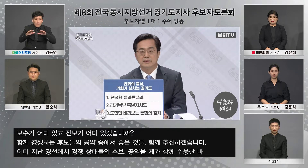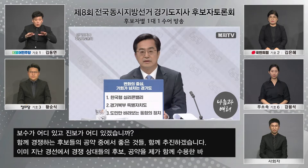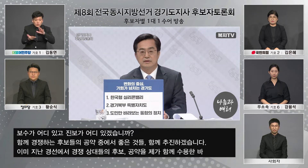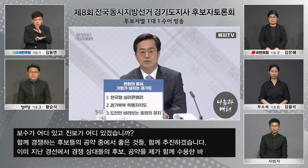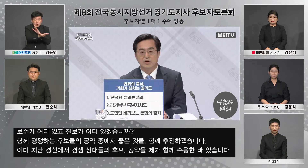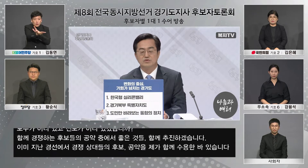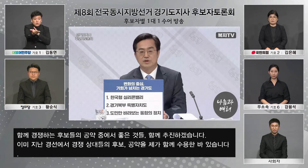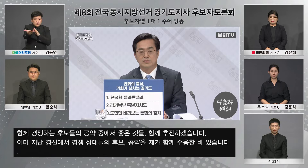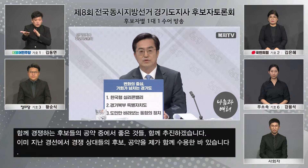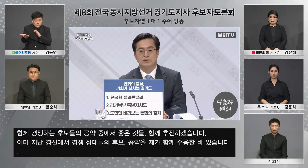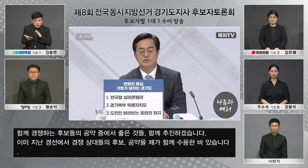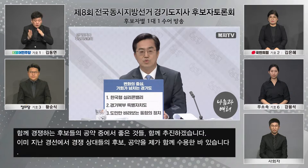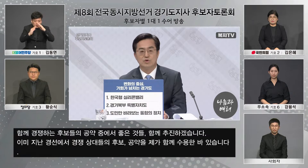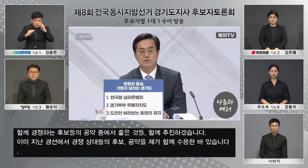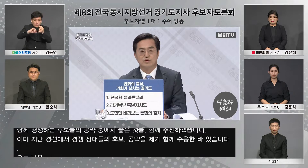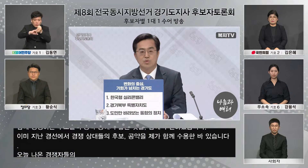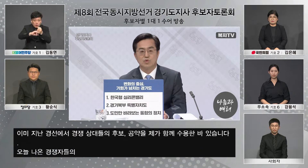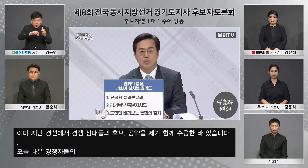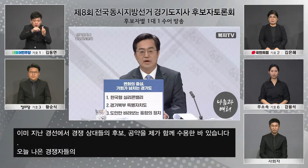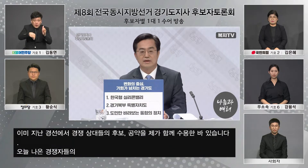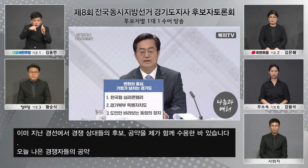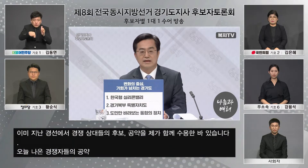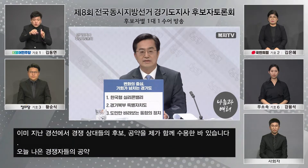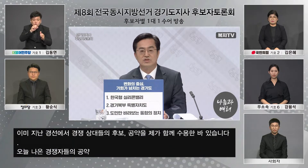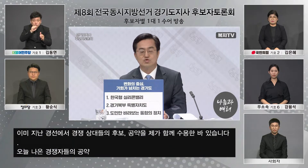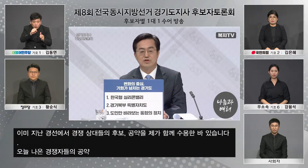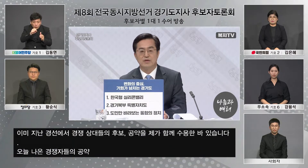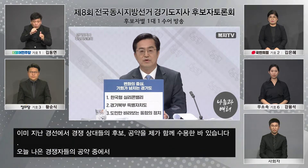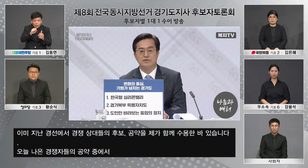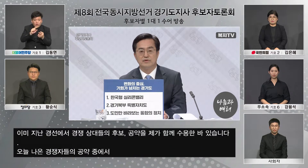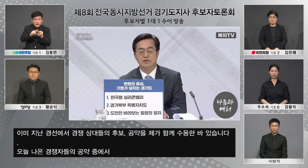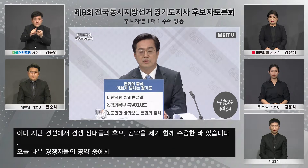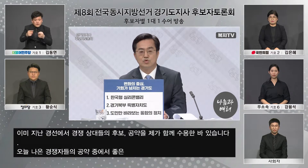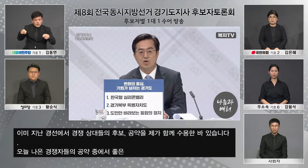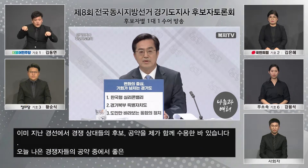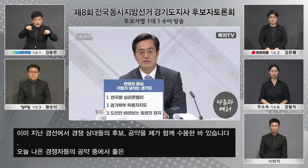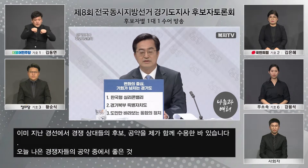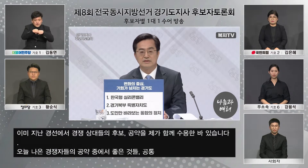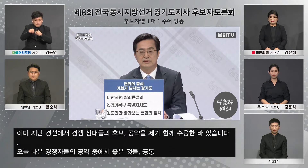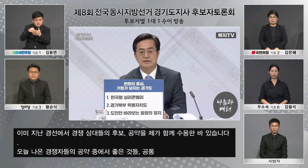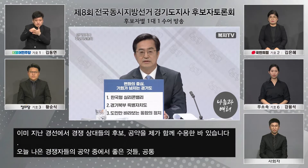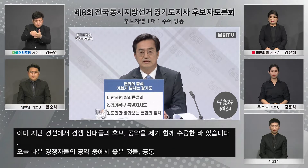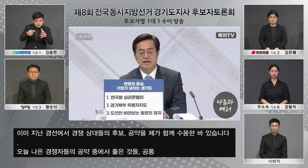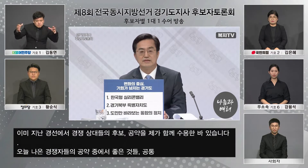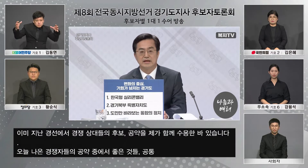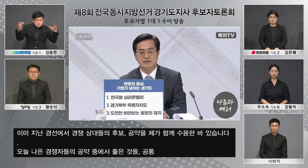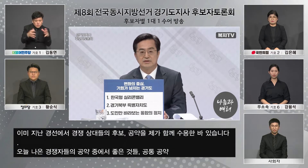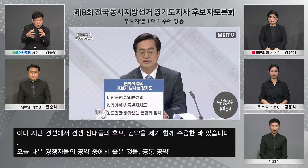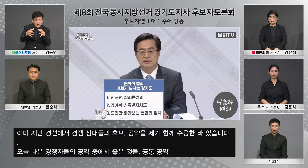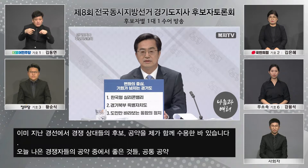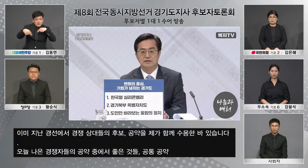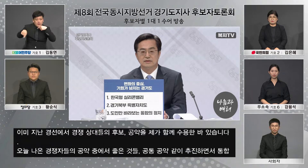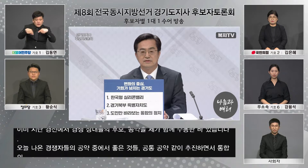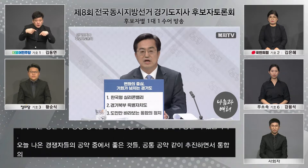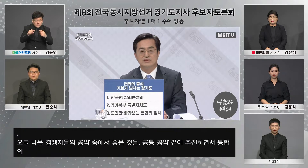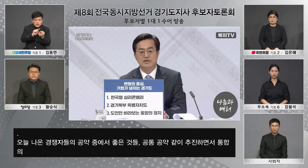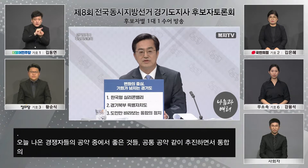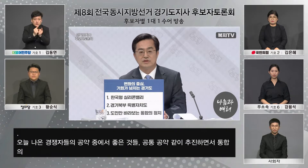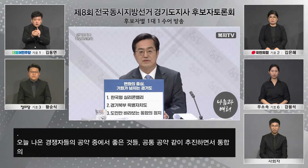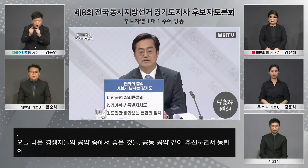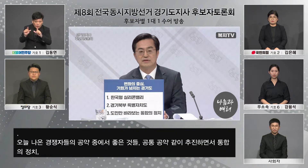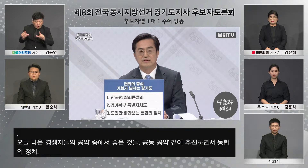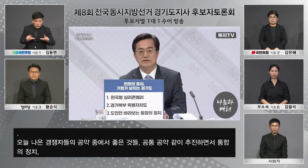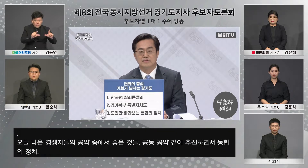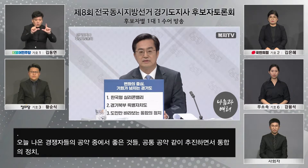경쟁자들의 공약 중에서도 좋은 것들 공통 공약 같이 추진하면서 통합의 정치, 상생의 정치, 싸우지